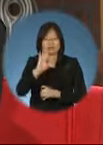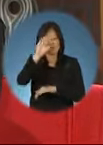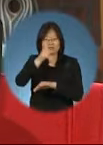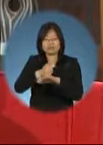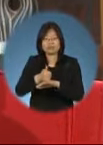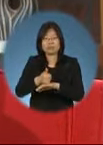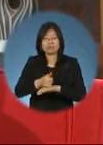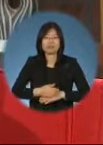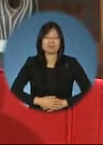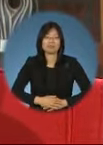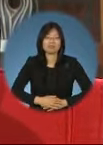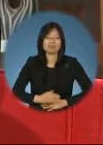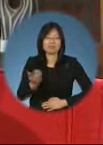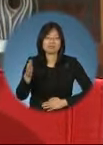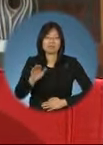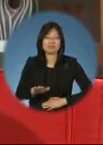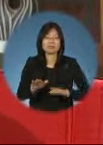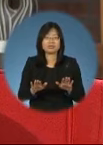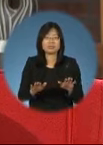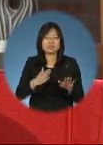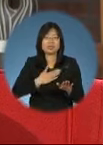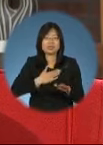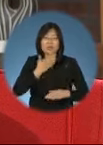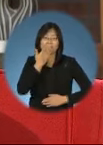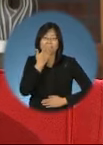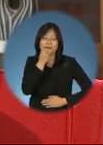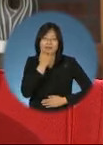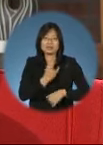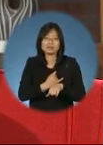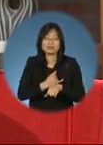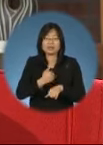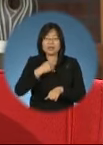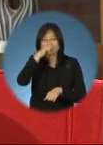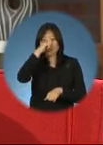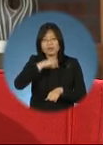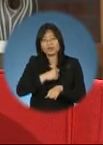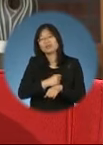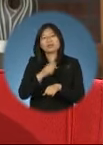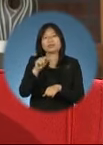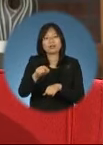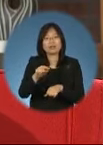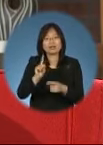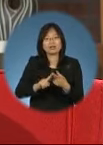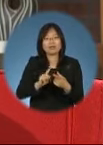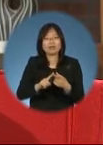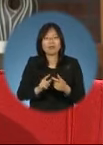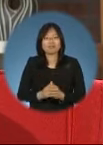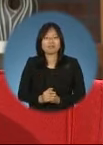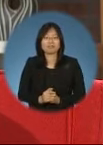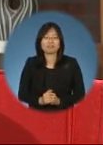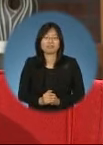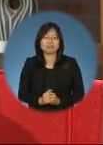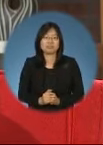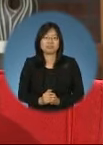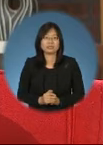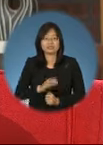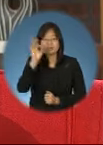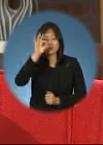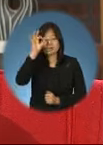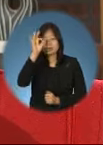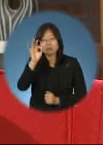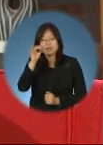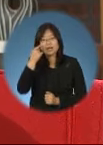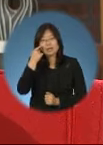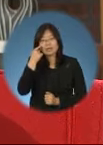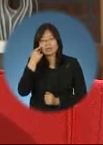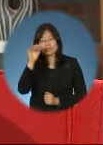나중에는. 그런데 이제 내가 할 수 있는 거, 내가 좋아하는 거. 예. 그런 걸 내가 찾아보자 하다가